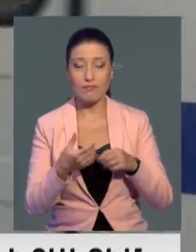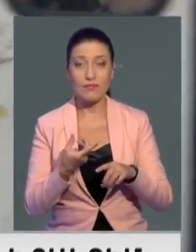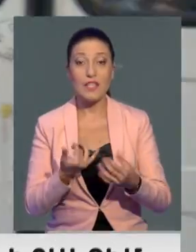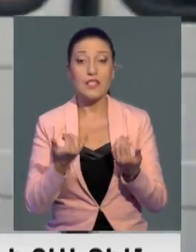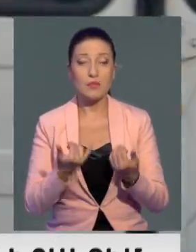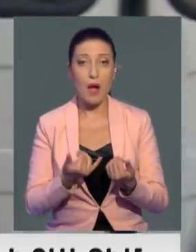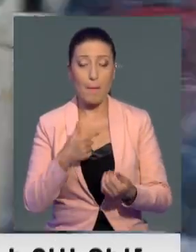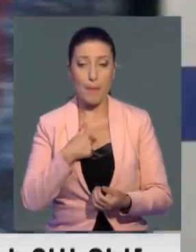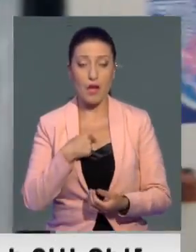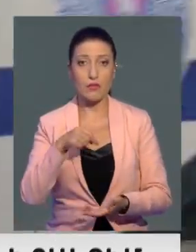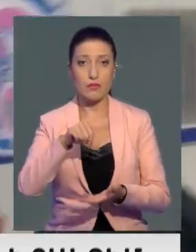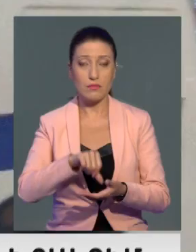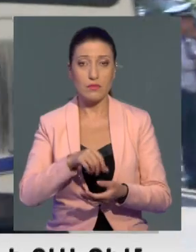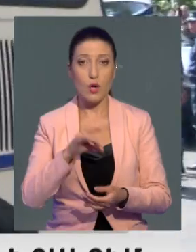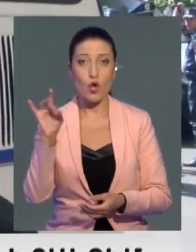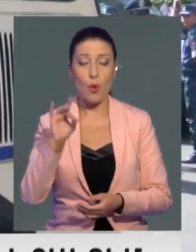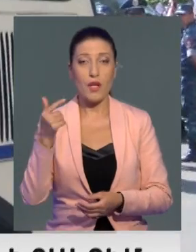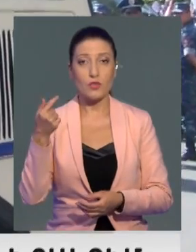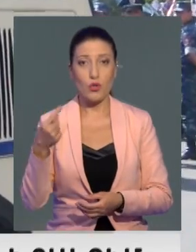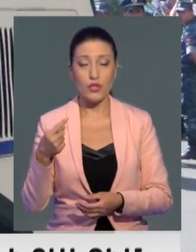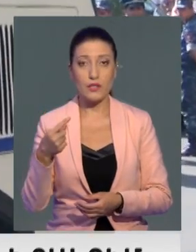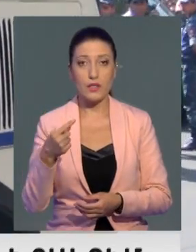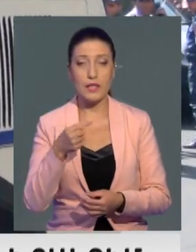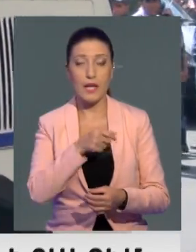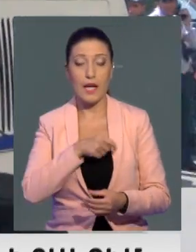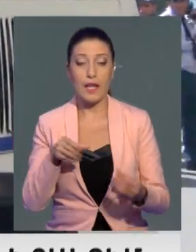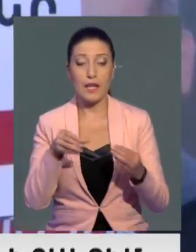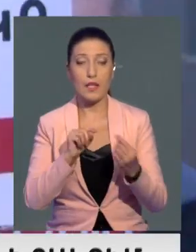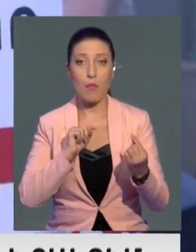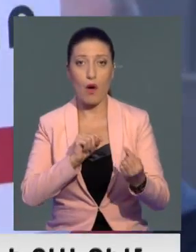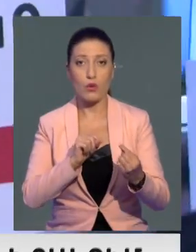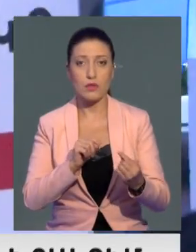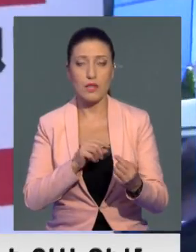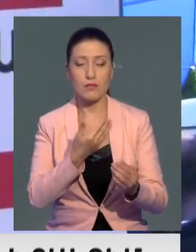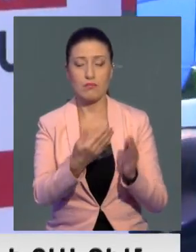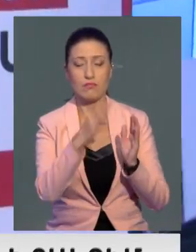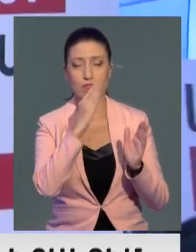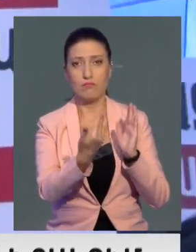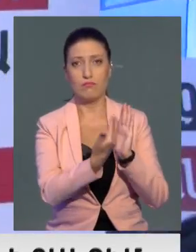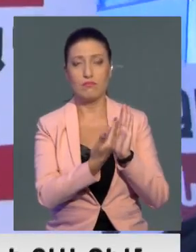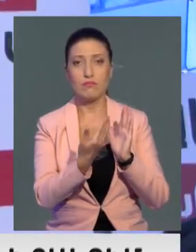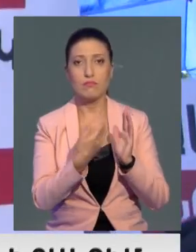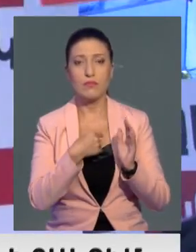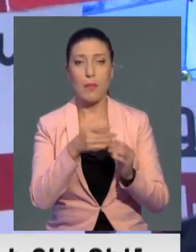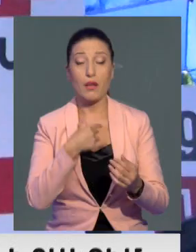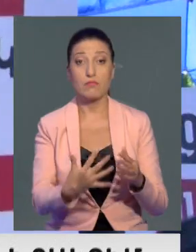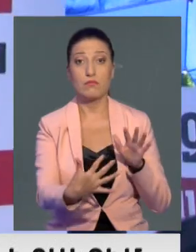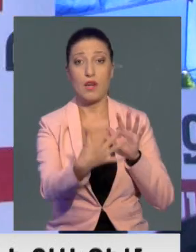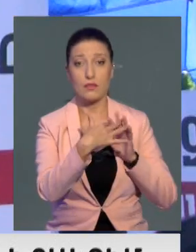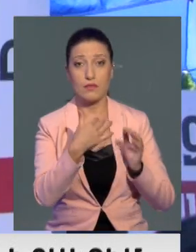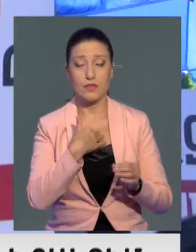հենց մենք հայտնվեցինք Ռոբերտ Քոչարյանի ընդդիմախոսների թիրախում, Եվ նրանք հարձակվեցին մեզ վրա,